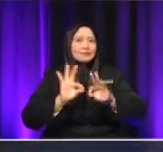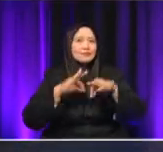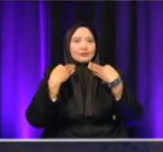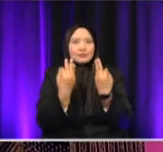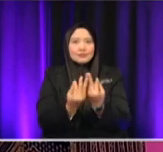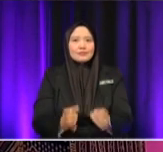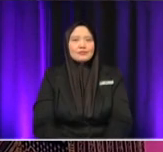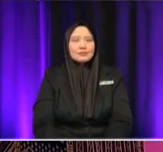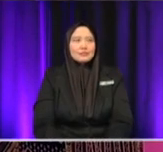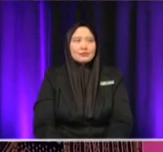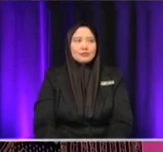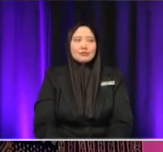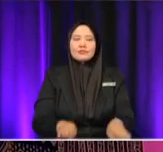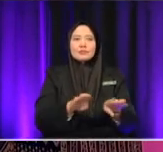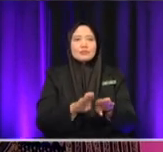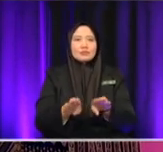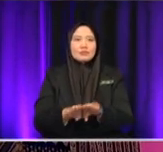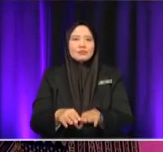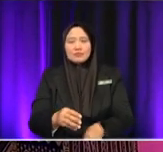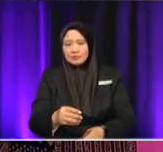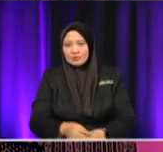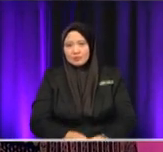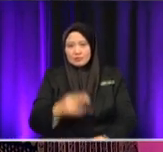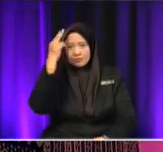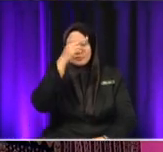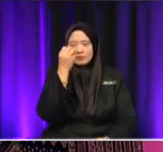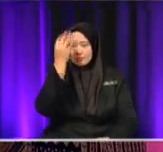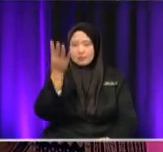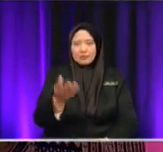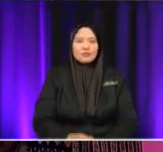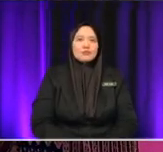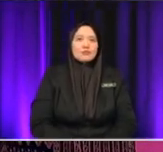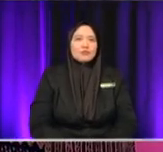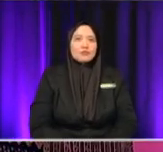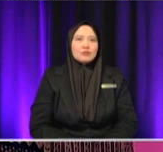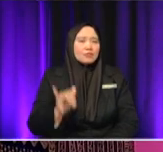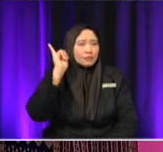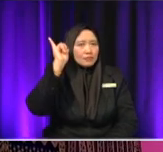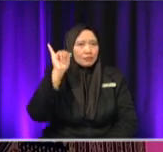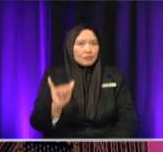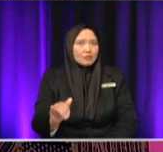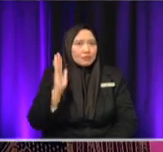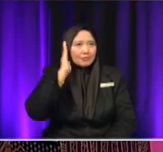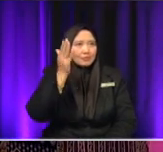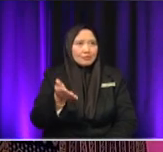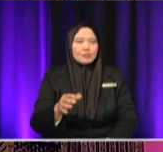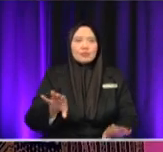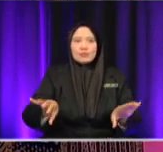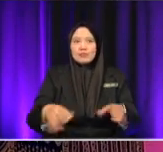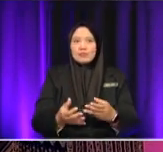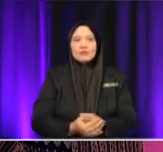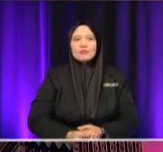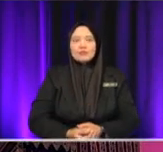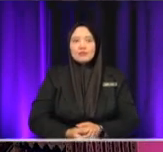juga yang sudah Terangkan tadi oke untuk anak-anak murid saja yang bakal mendirikan rumah tangga ya mungkin lepas daripada melanjutkan pelajaran